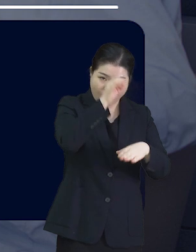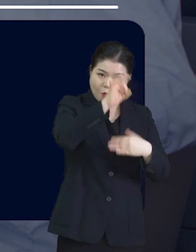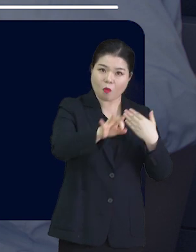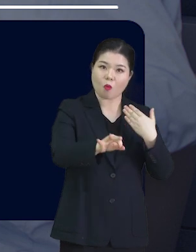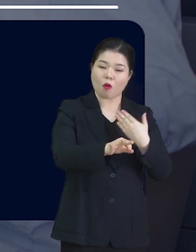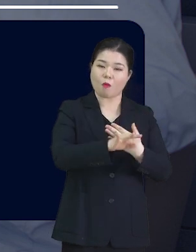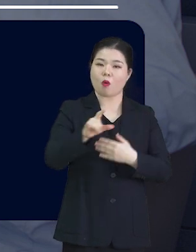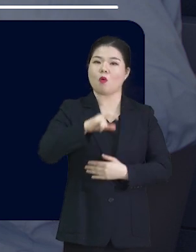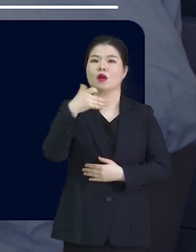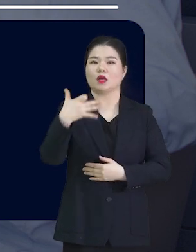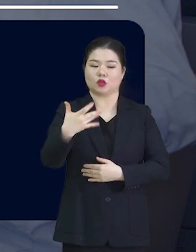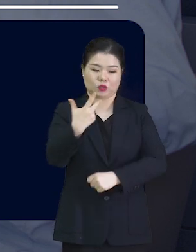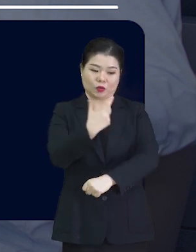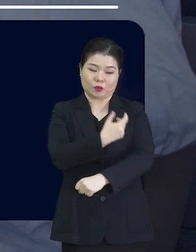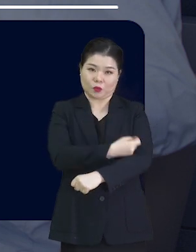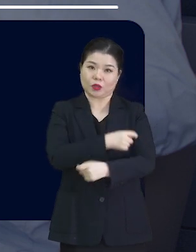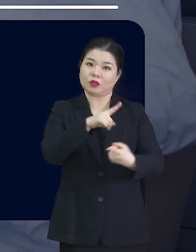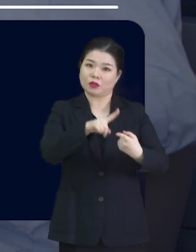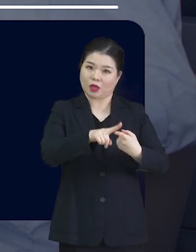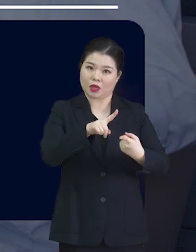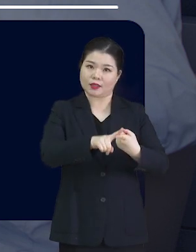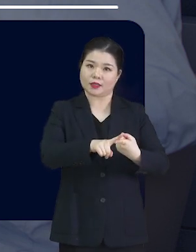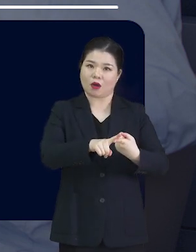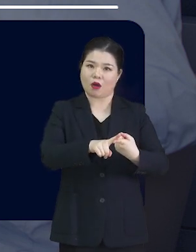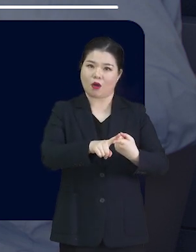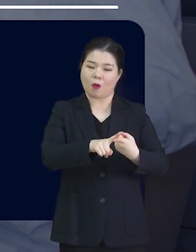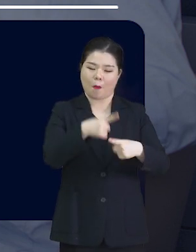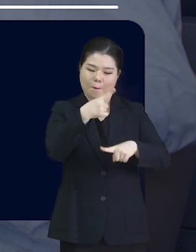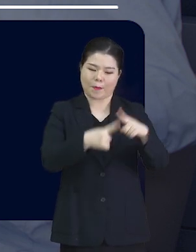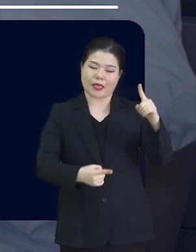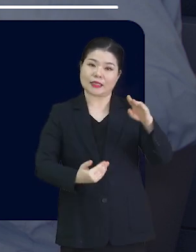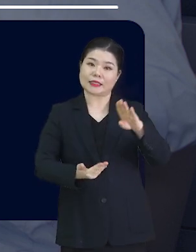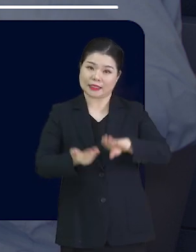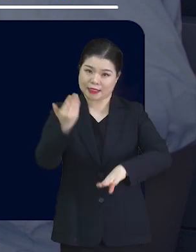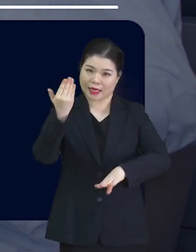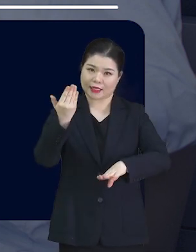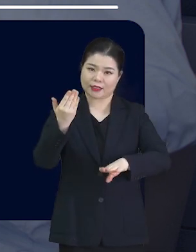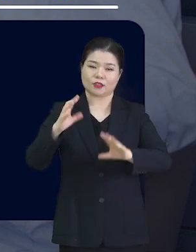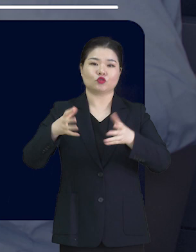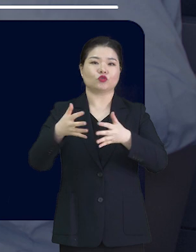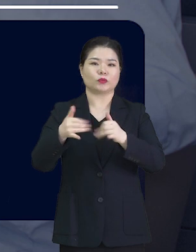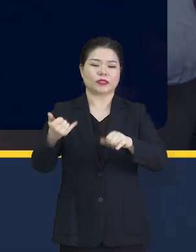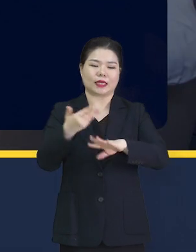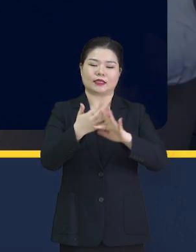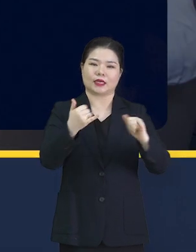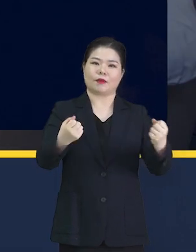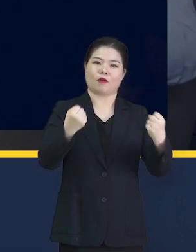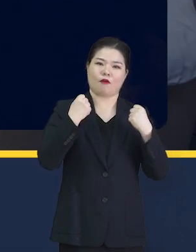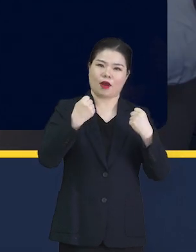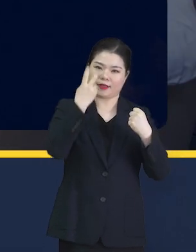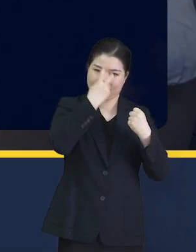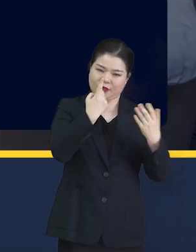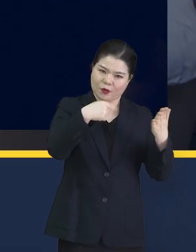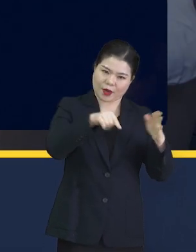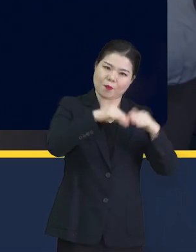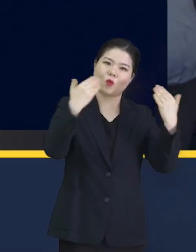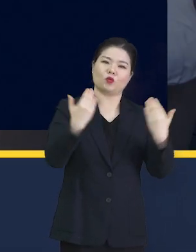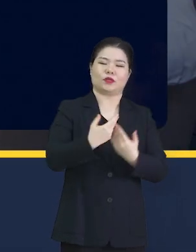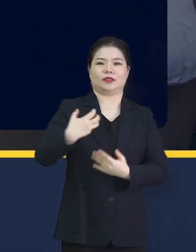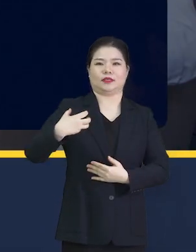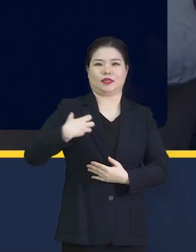따르면은 코로나19 백신 접종에 대해서 절반이 넘는 국민이 타인의 건강을 지키기 위한